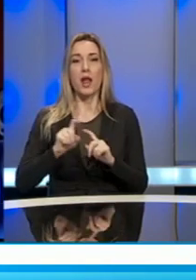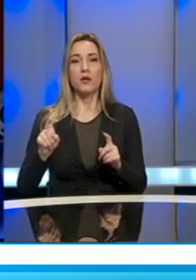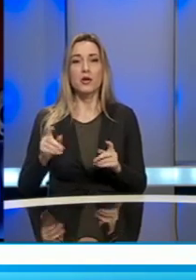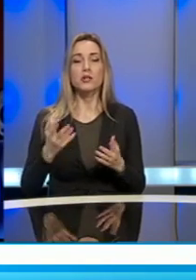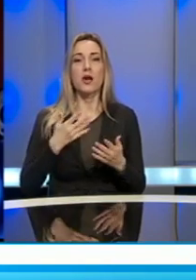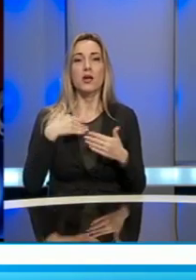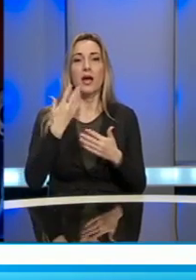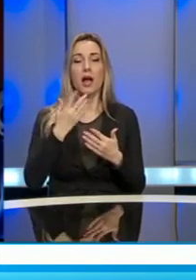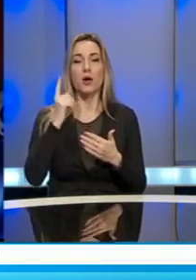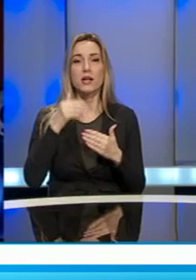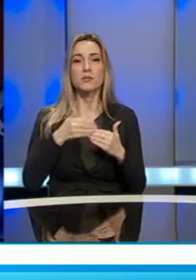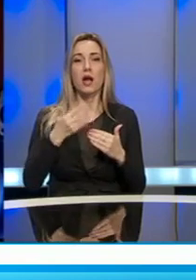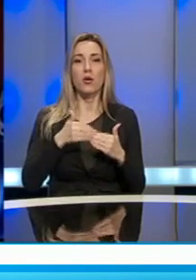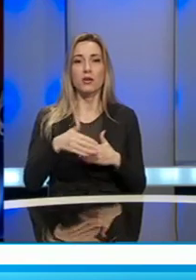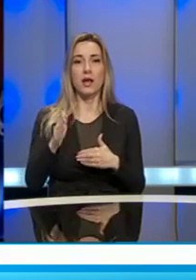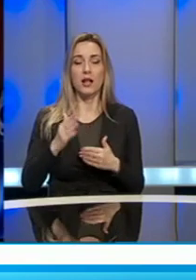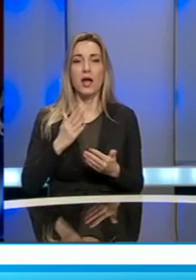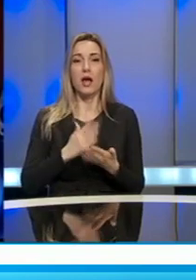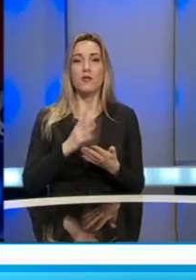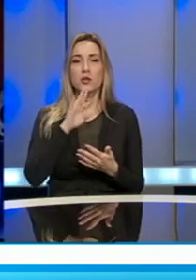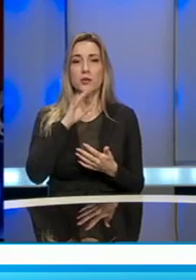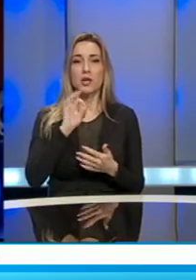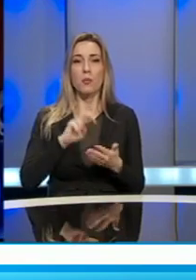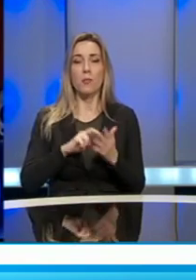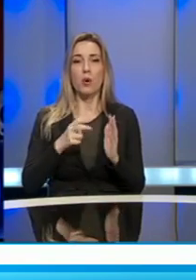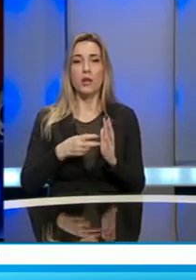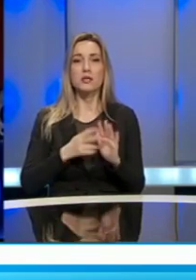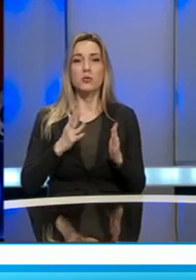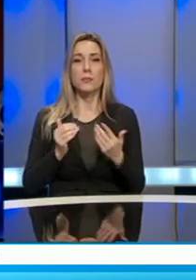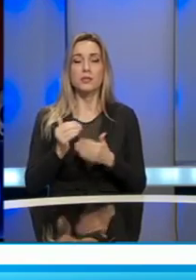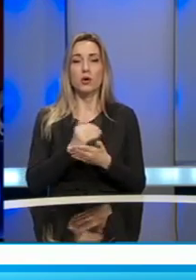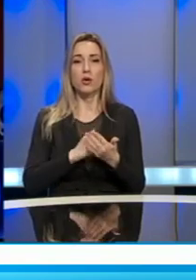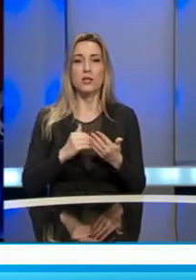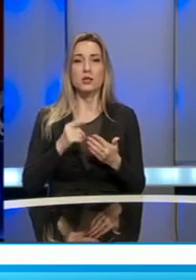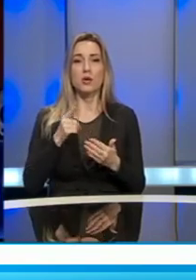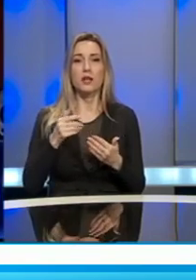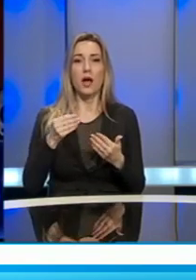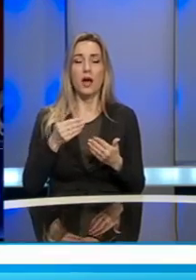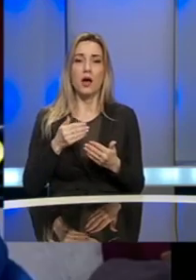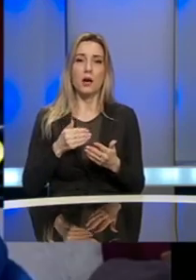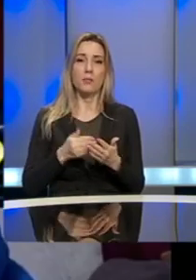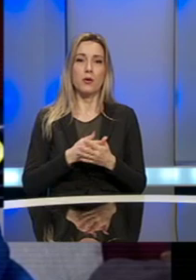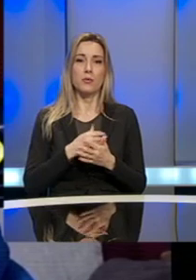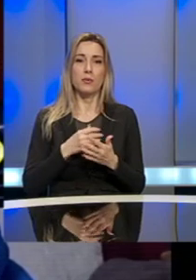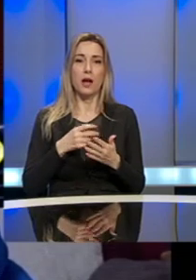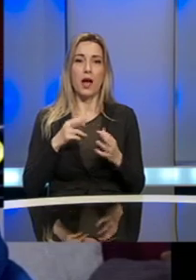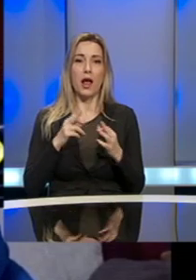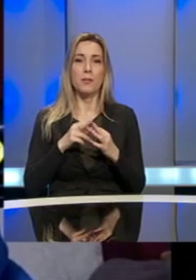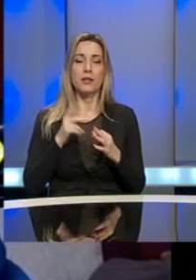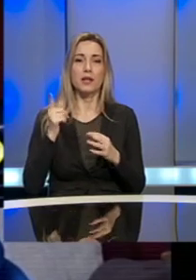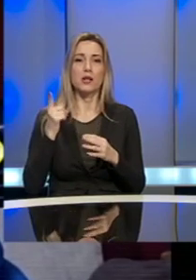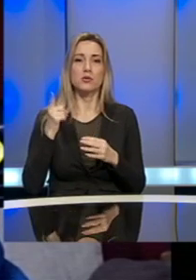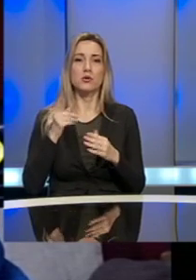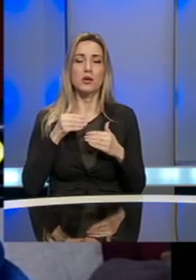koji način dalje. Evo možda je, već ako pričamo o politici, možda bi iskoristio ovu priliku da pozovem parlamentarce, pošto su plandovali